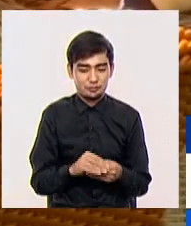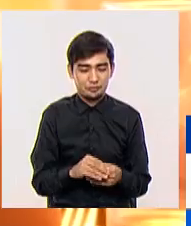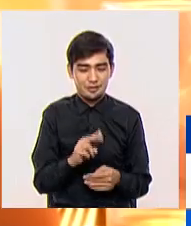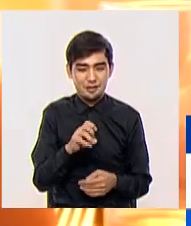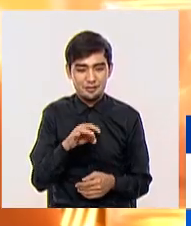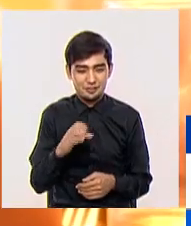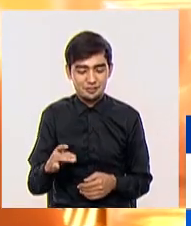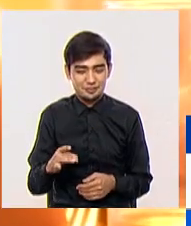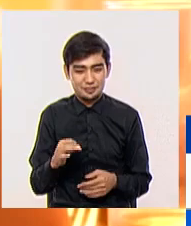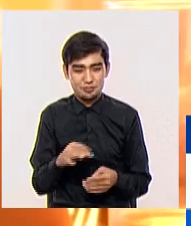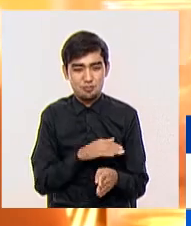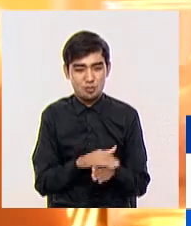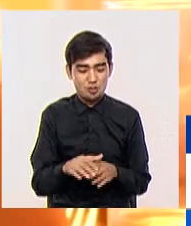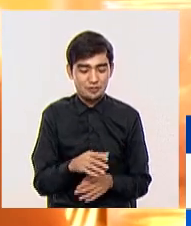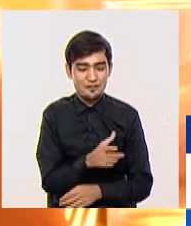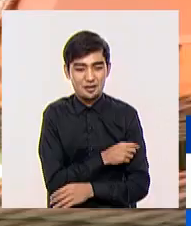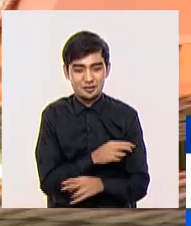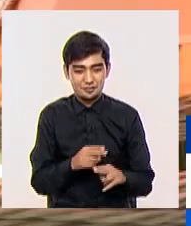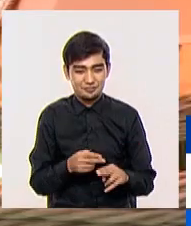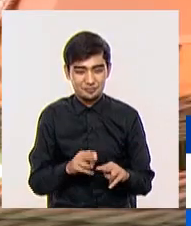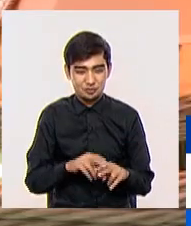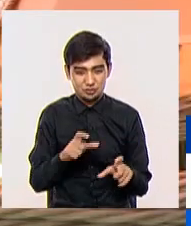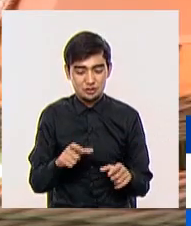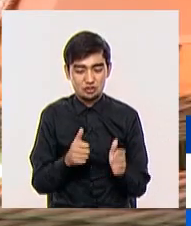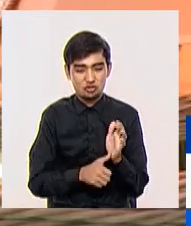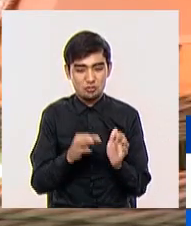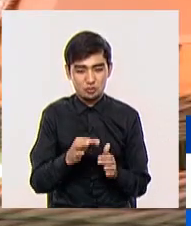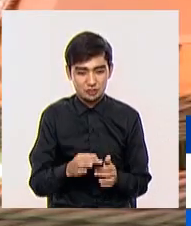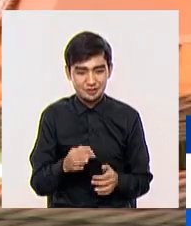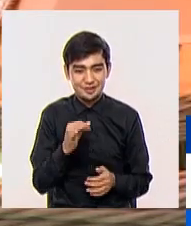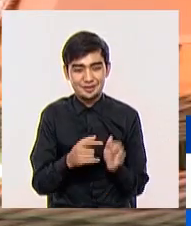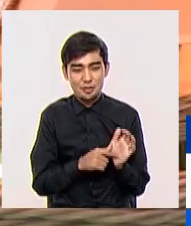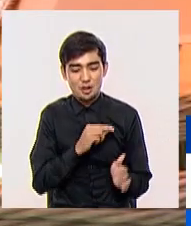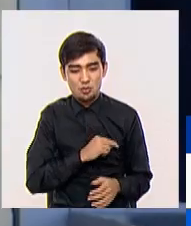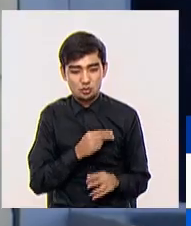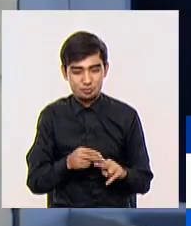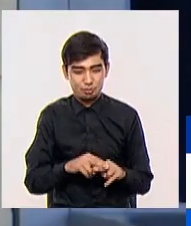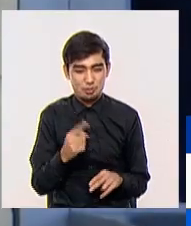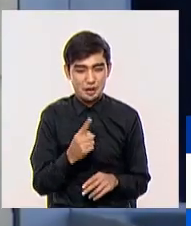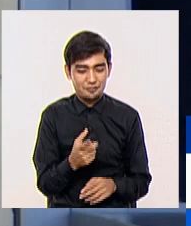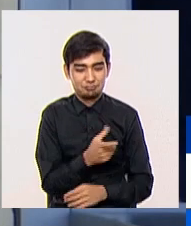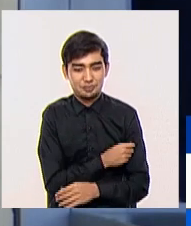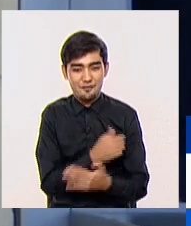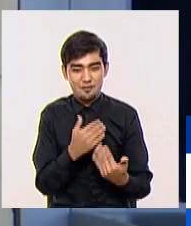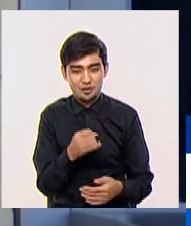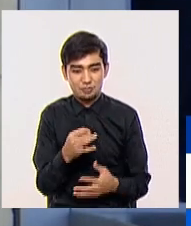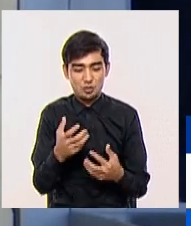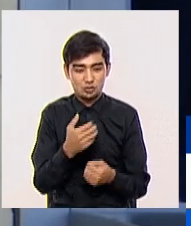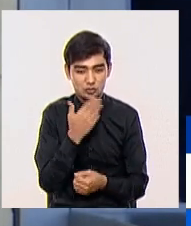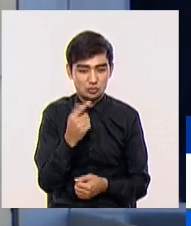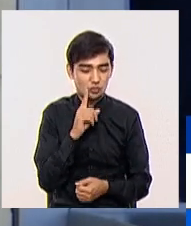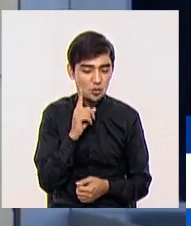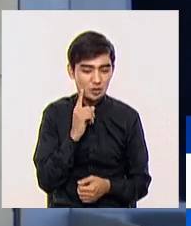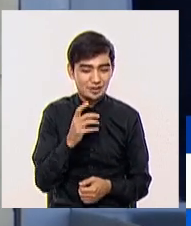кадров и полностью вакцинированы пока 60%. К тому же 7 работников, привитых первым компонентом, не получили